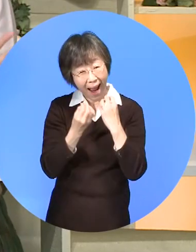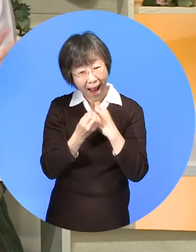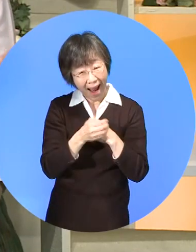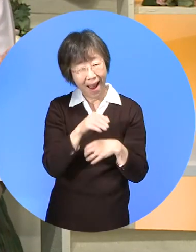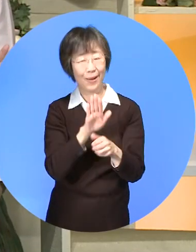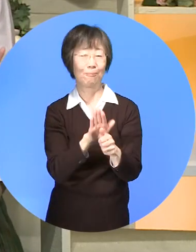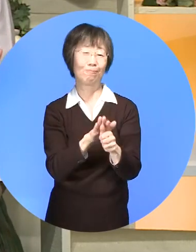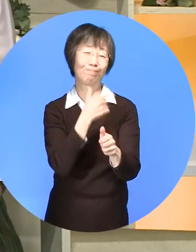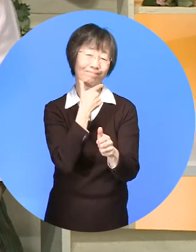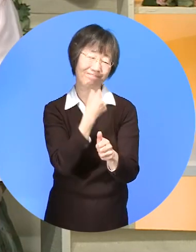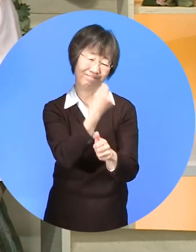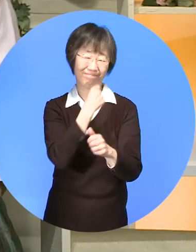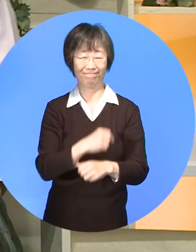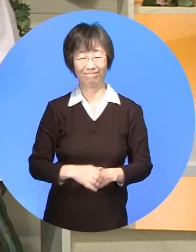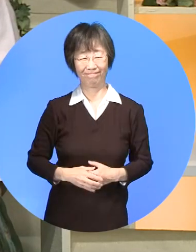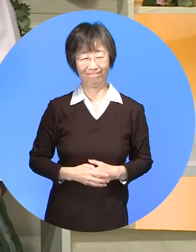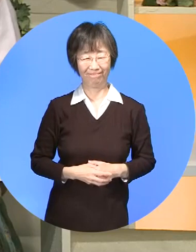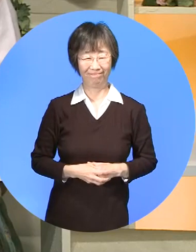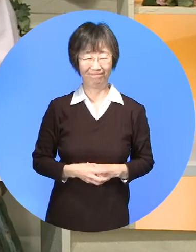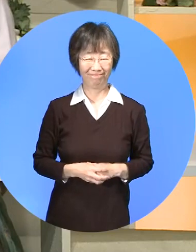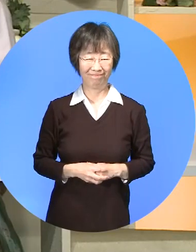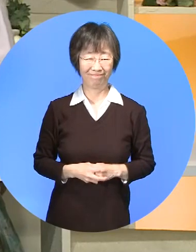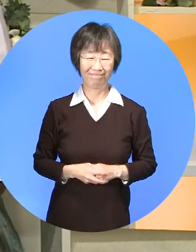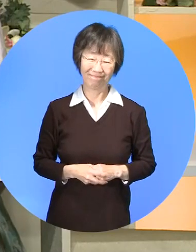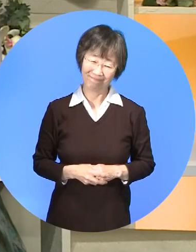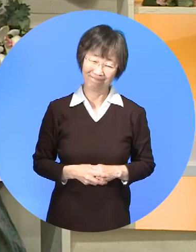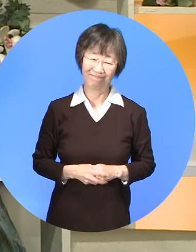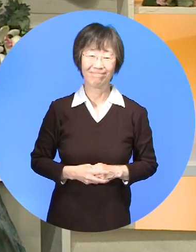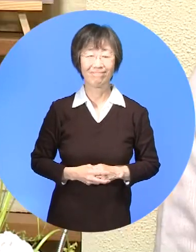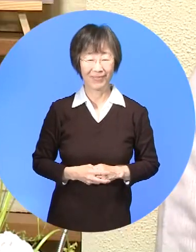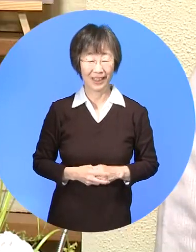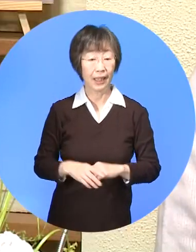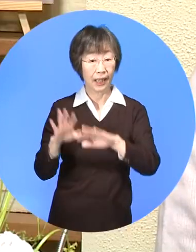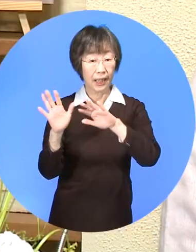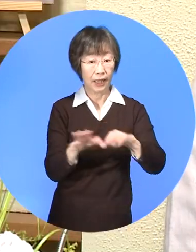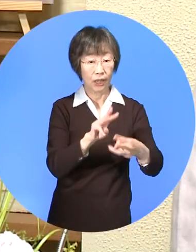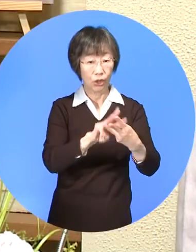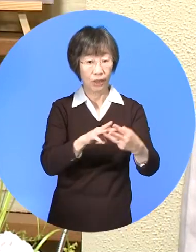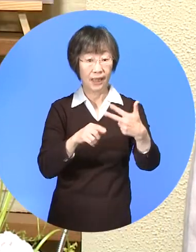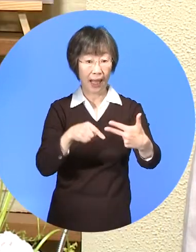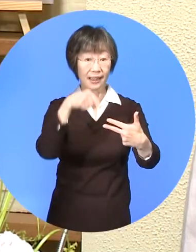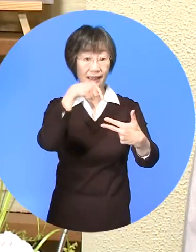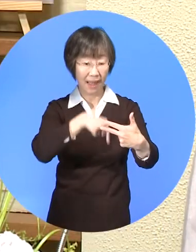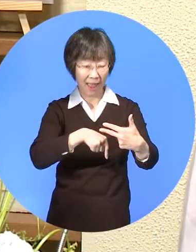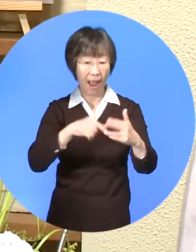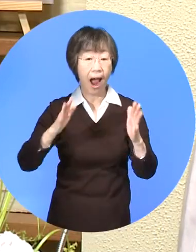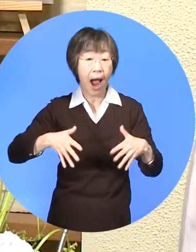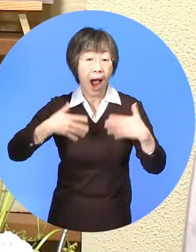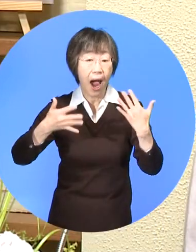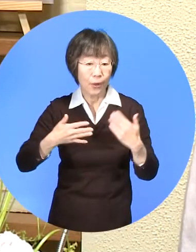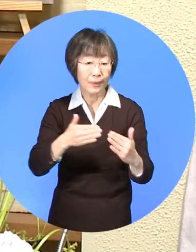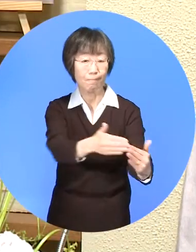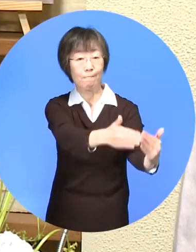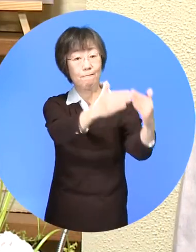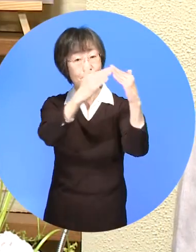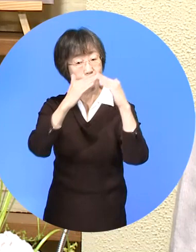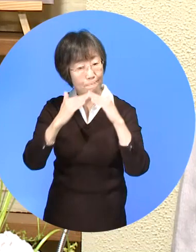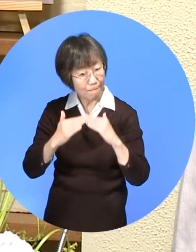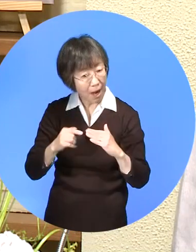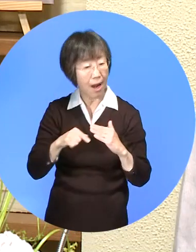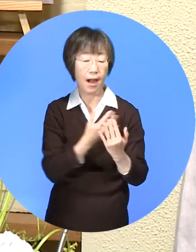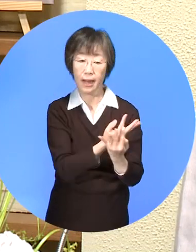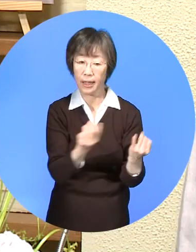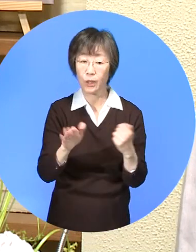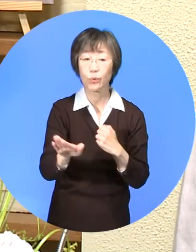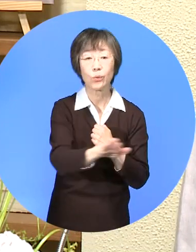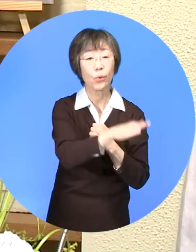すごく初々しくって応援したくなっちゃいますよね。 頑張りますよね、はい。そして、あの、吹田市にね、この春来た方っていうね、いらっしゃると思うんですけれども、はい、や